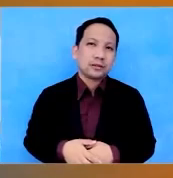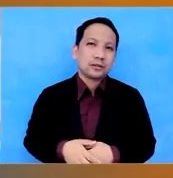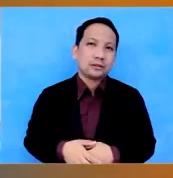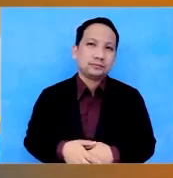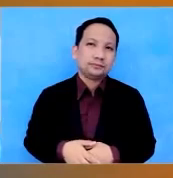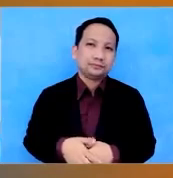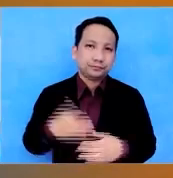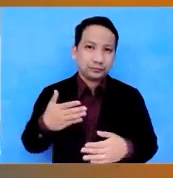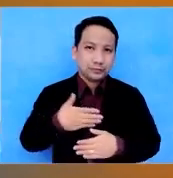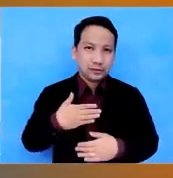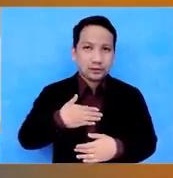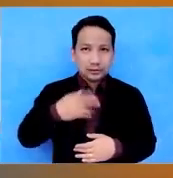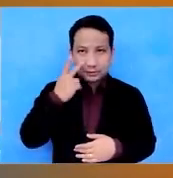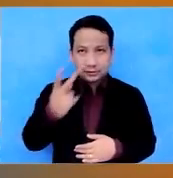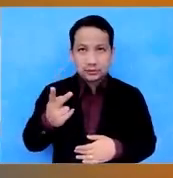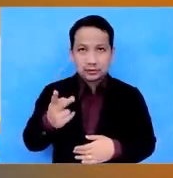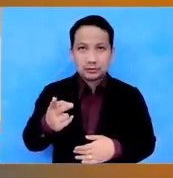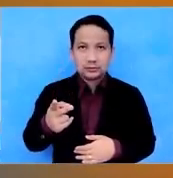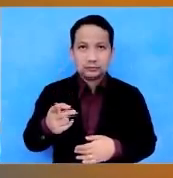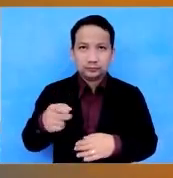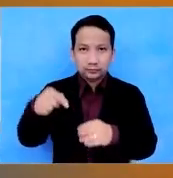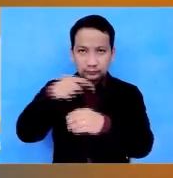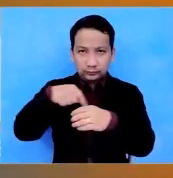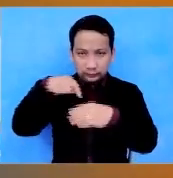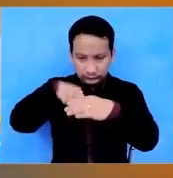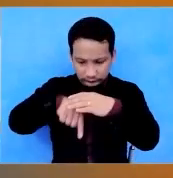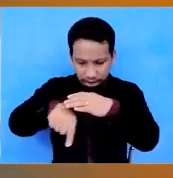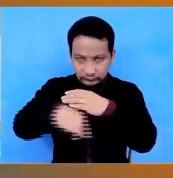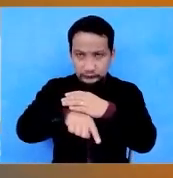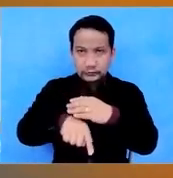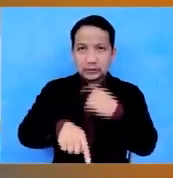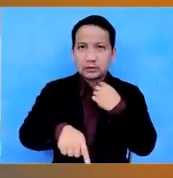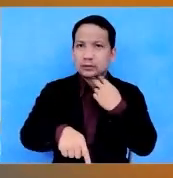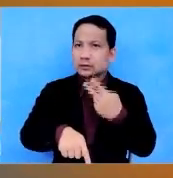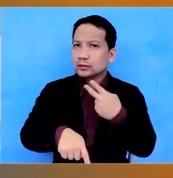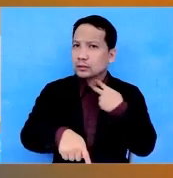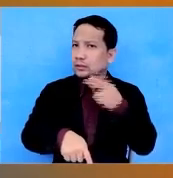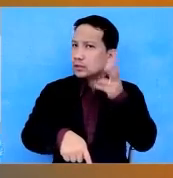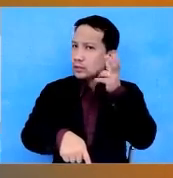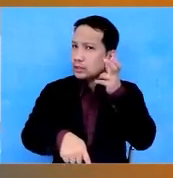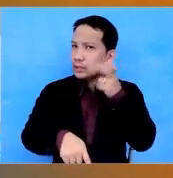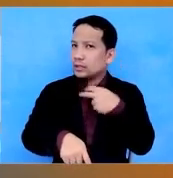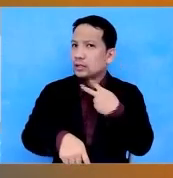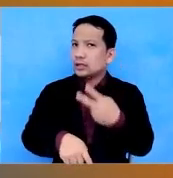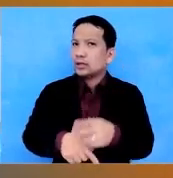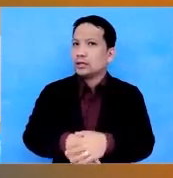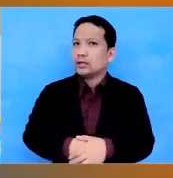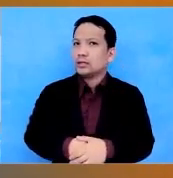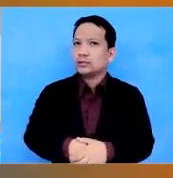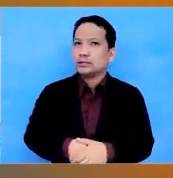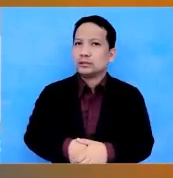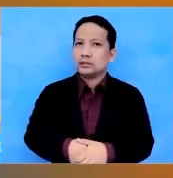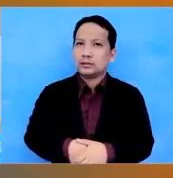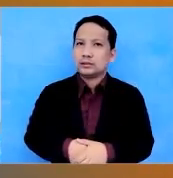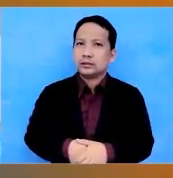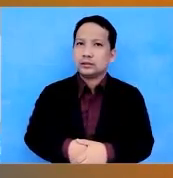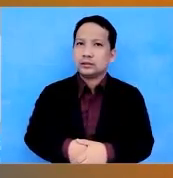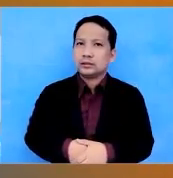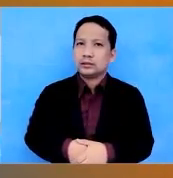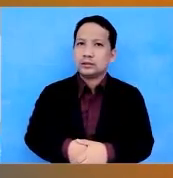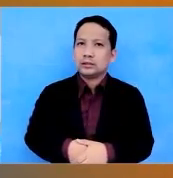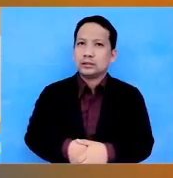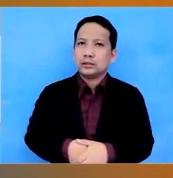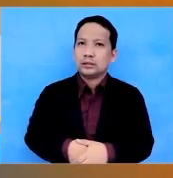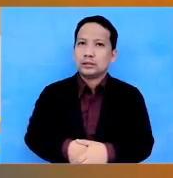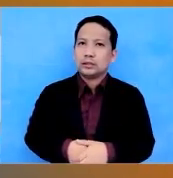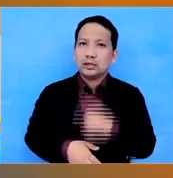nila nang sa madilim na butas na yan, isang boses ang kanilang narinig. At ilang saglit pa,